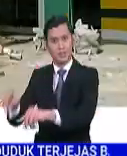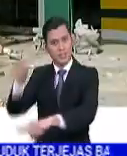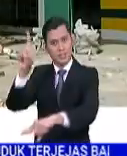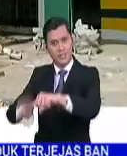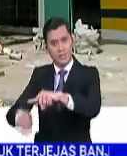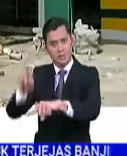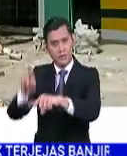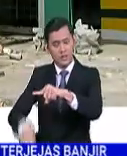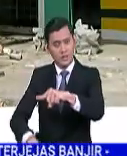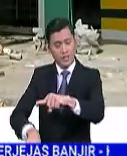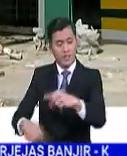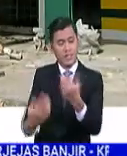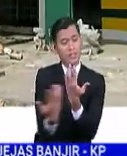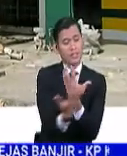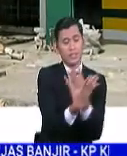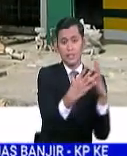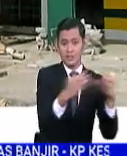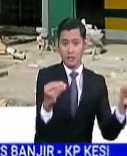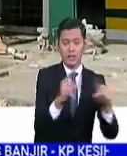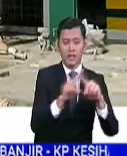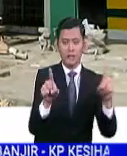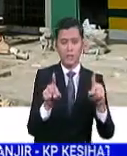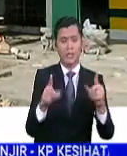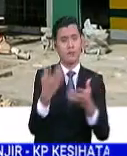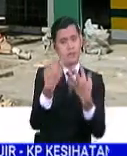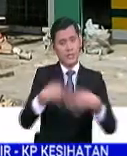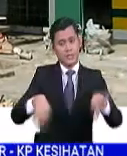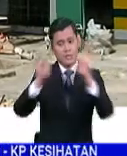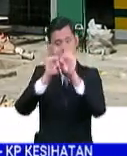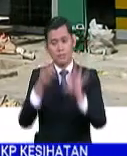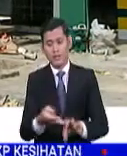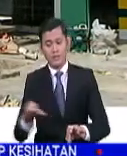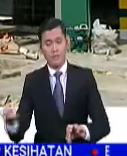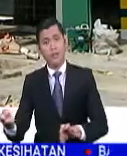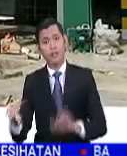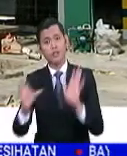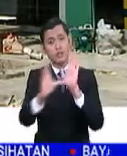tak boleh settle. Tapi yang penting macam komputer lah itu,